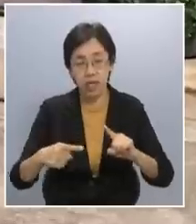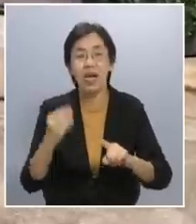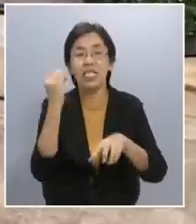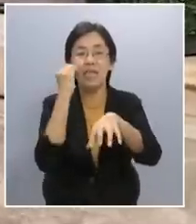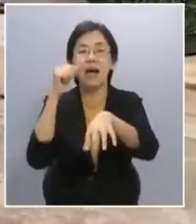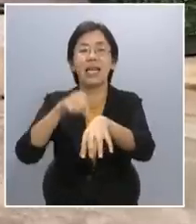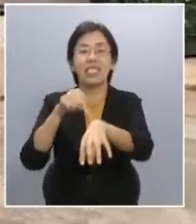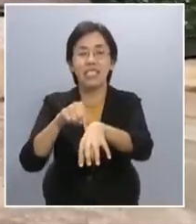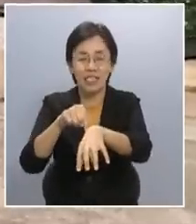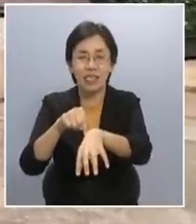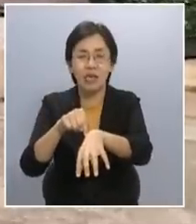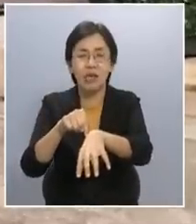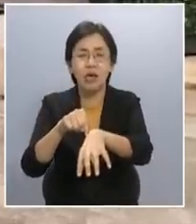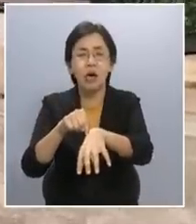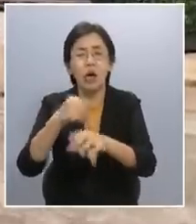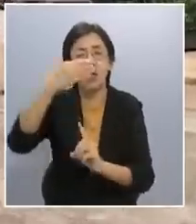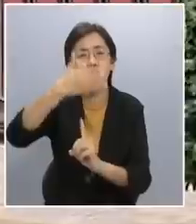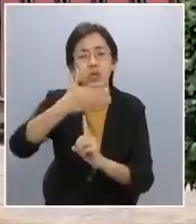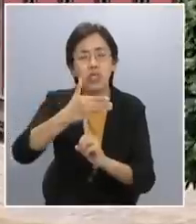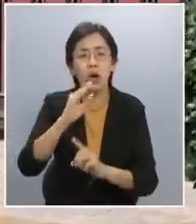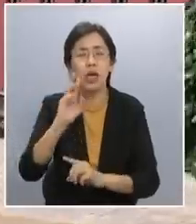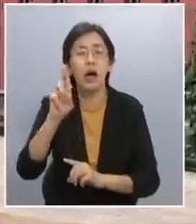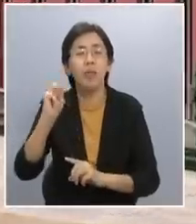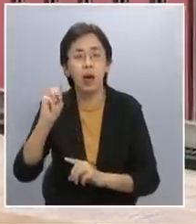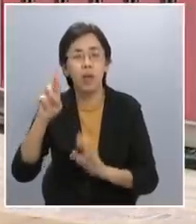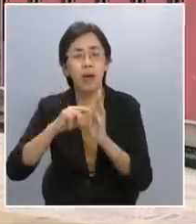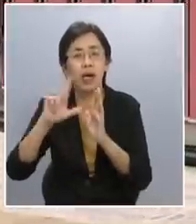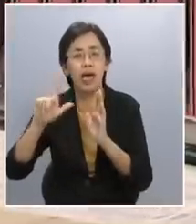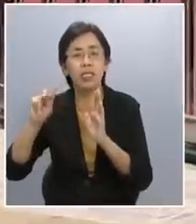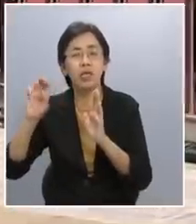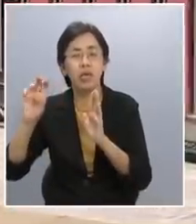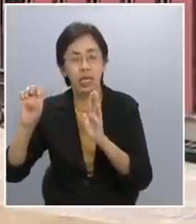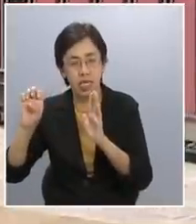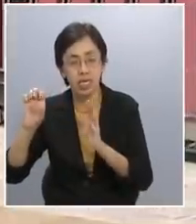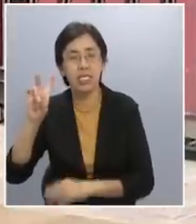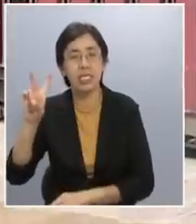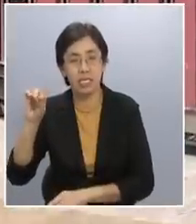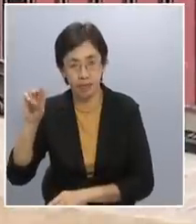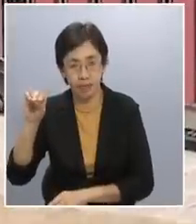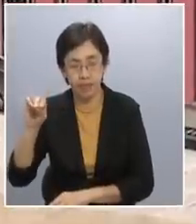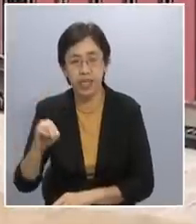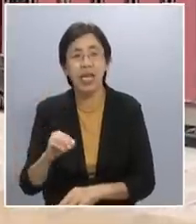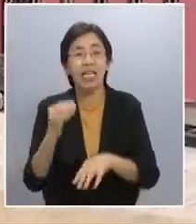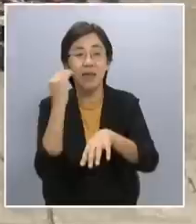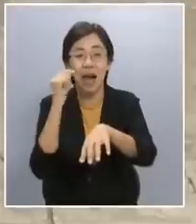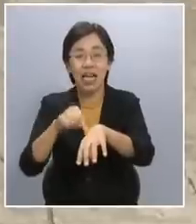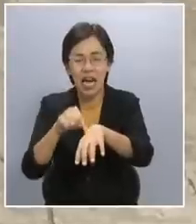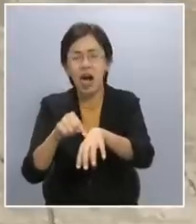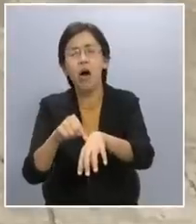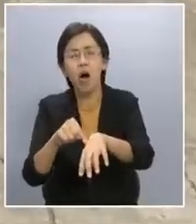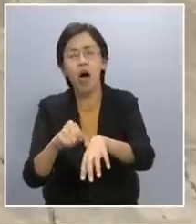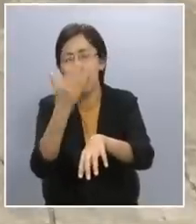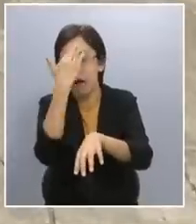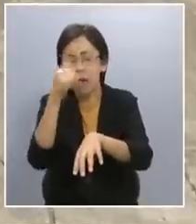ยวครับตั้งอยู่ในซอยบรมราชชนนี70ย่านทวีวัฒนาที่หน้าบ้านนะครับไปพบร่างของพลตำรวจโทปัญญ